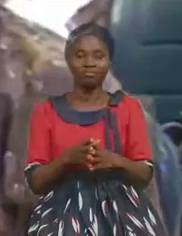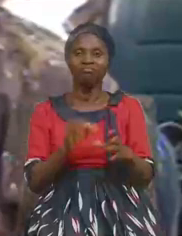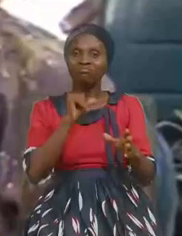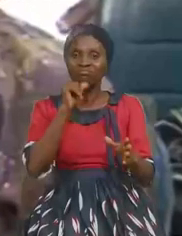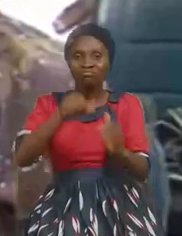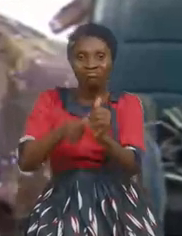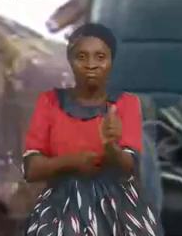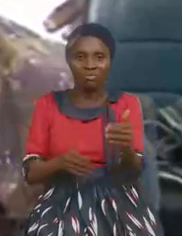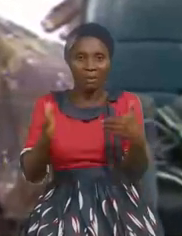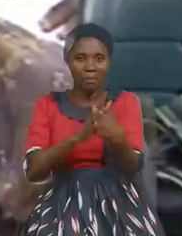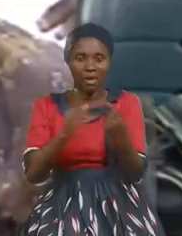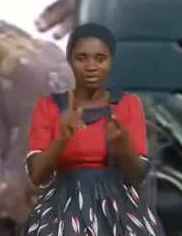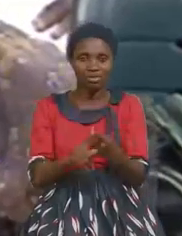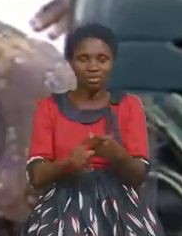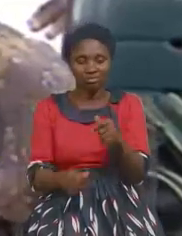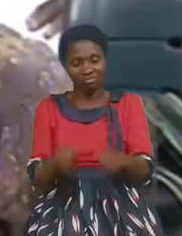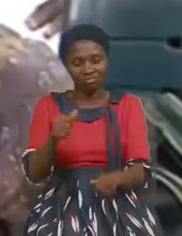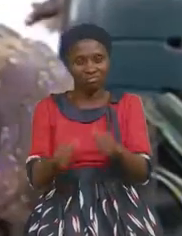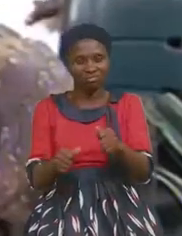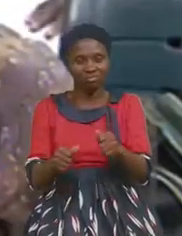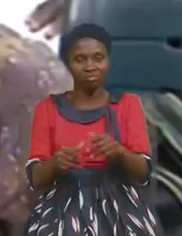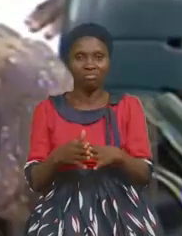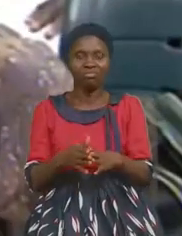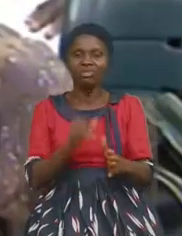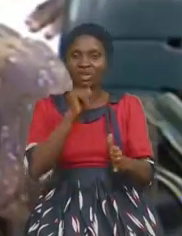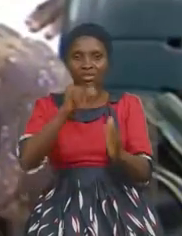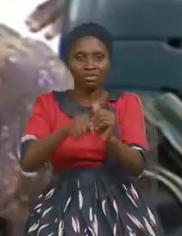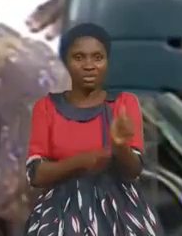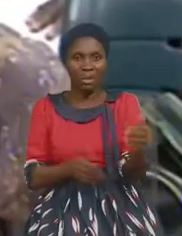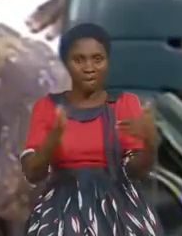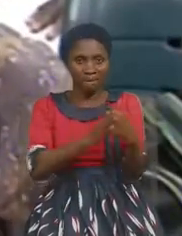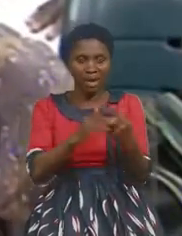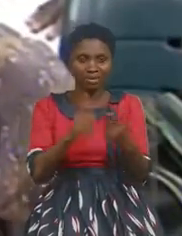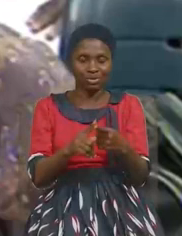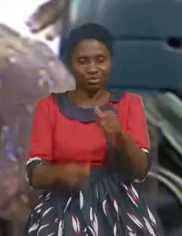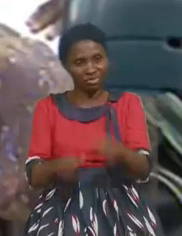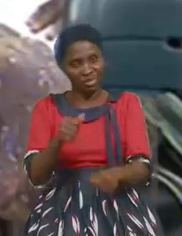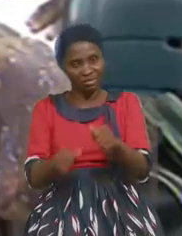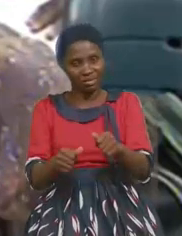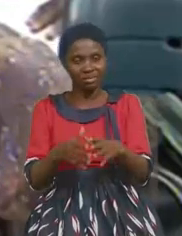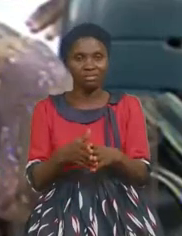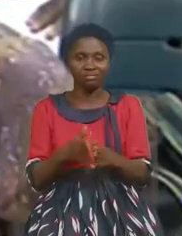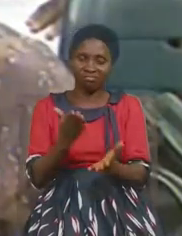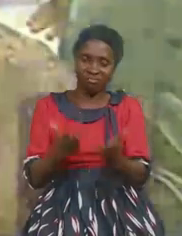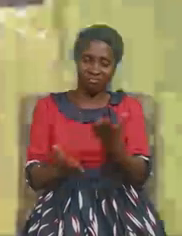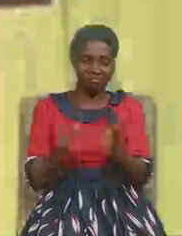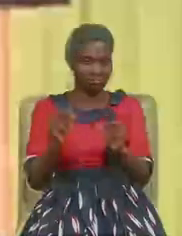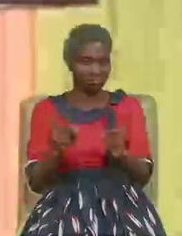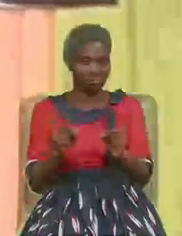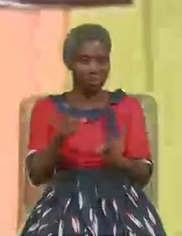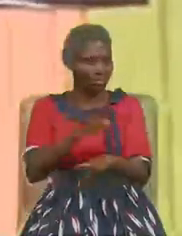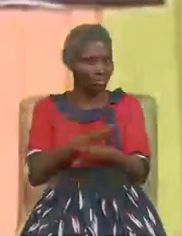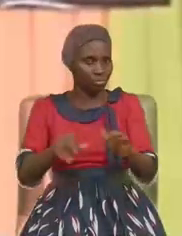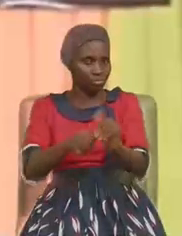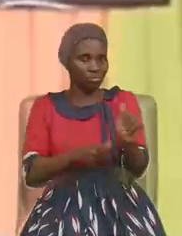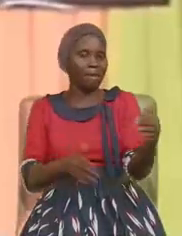l'incrédulité. Nous ne retournons plus dans le doute. Nous ne retournons plus